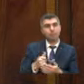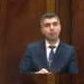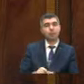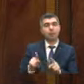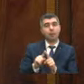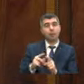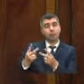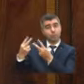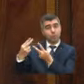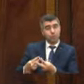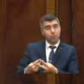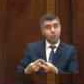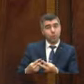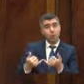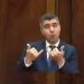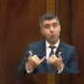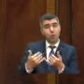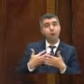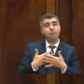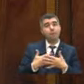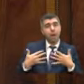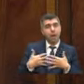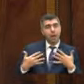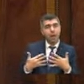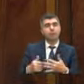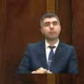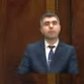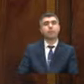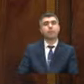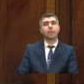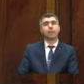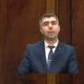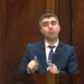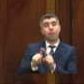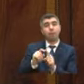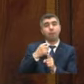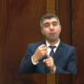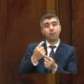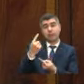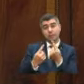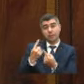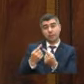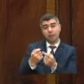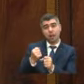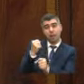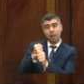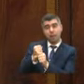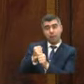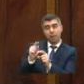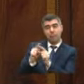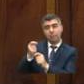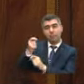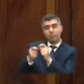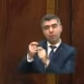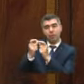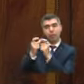فجيت هضرت على وفرحت فاش طلبتوا لي هذه القضيه ديال مناخ الاعمال، علاش؟ لانه هو نموذج ديال التشاركيه